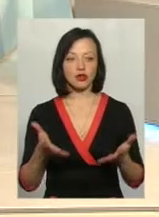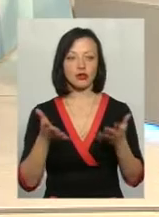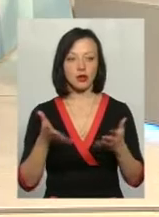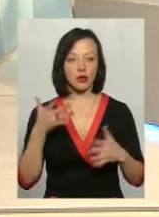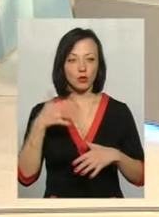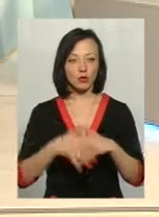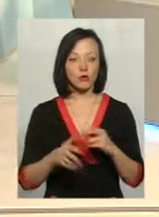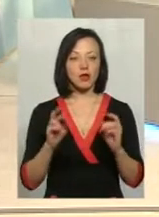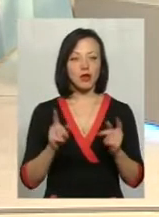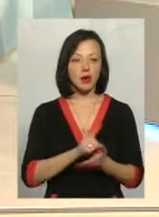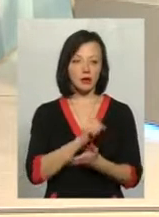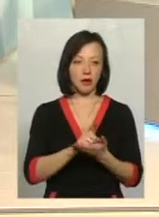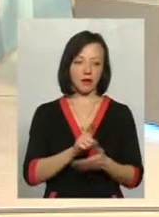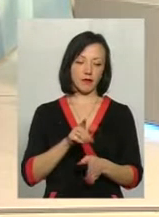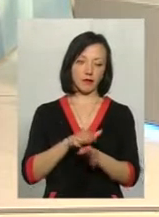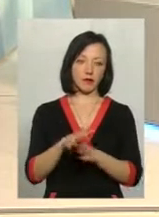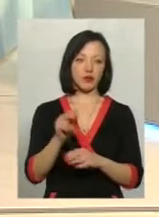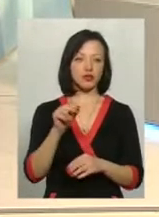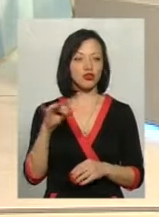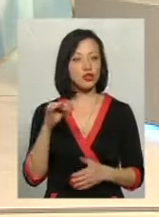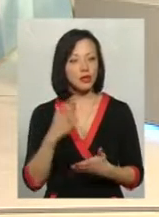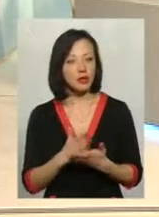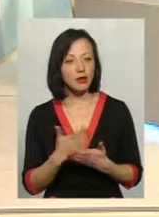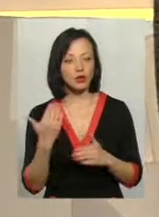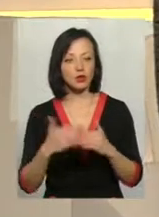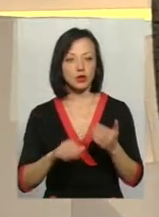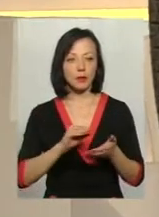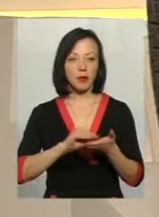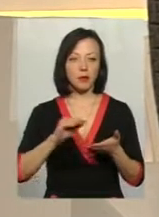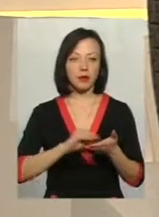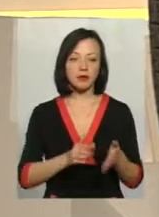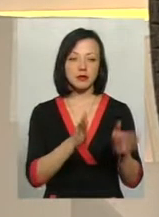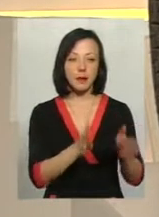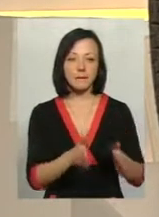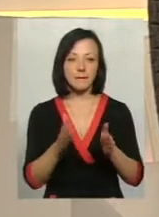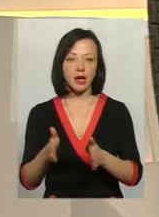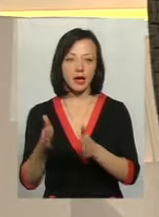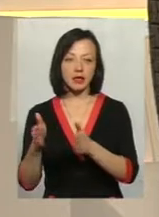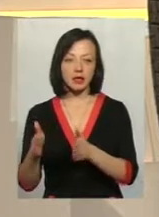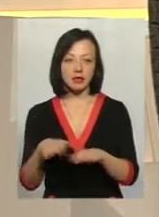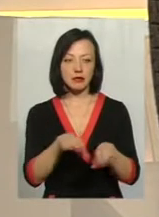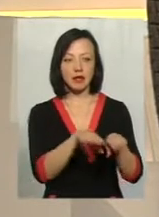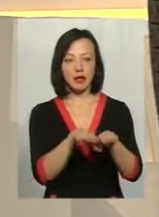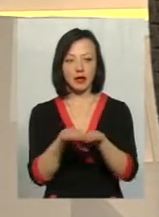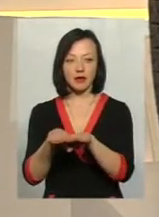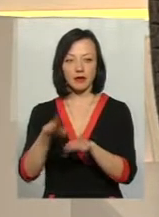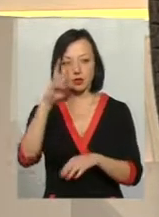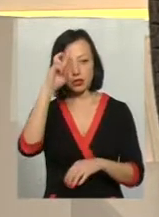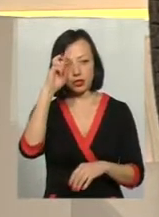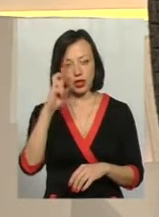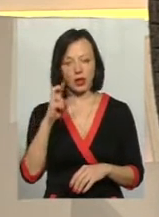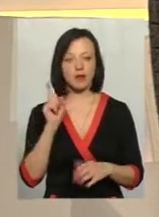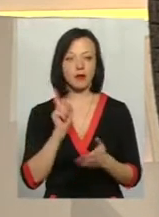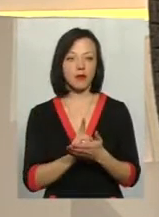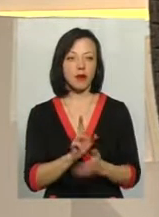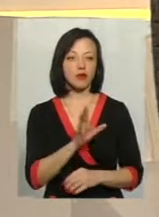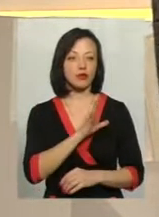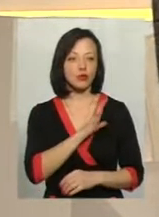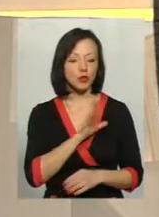розуміння, як це має відбуватися? Чи є вже прописані механізми на рівні держави, адже вони мають